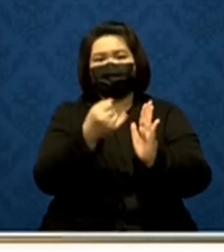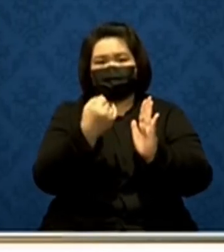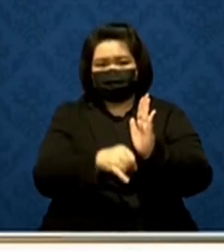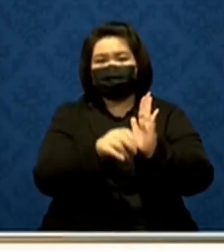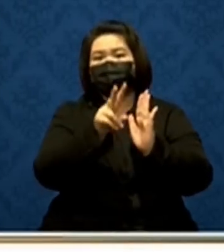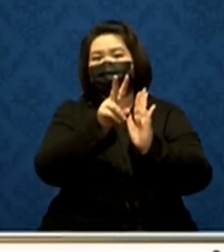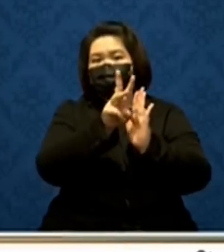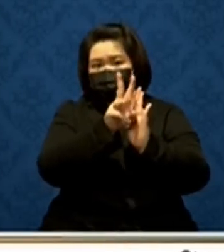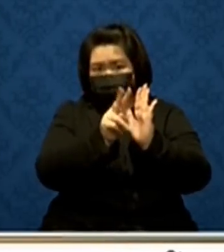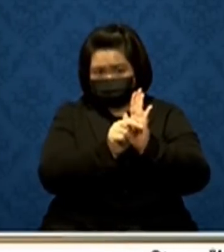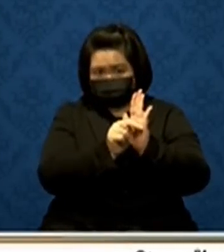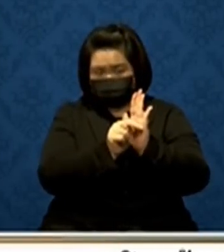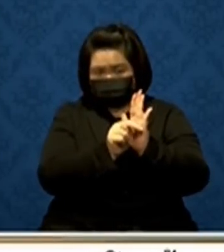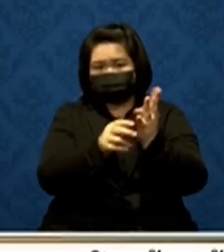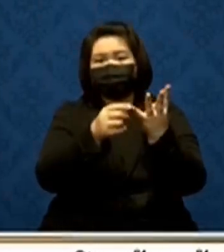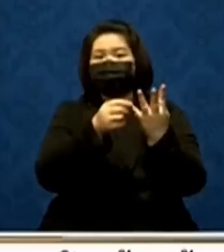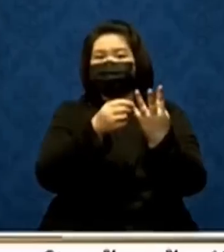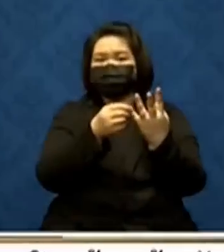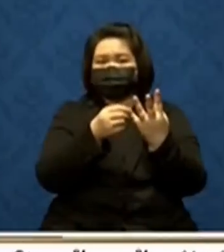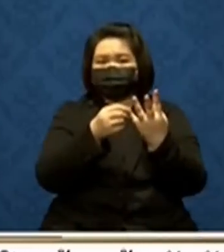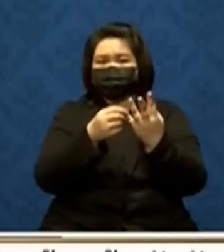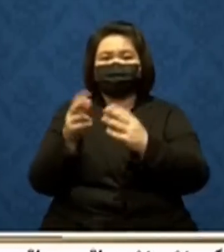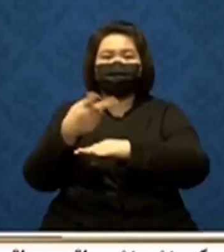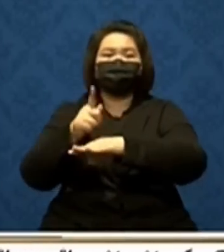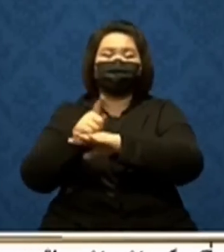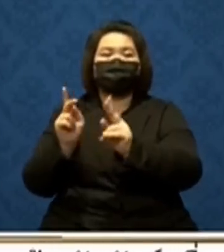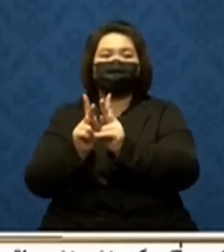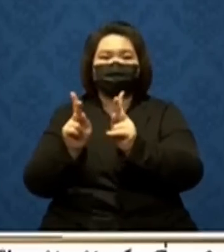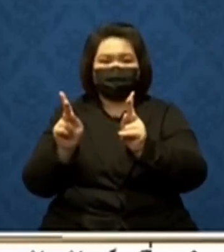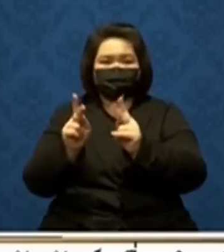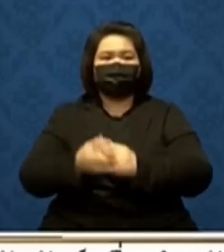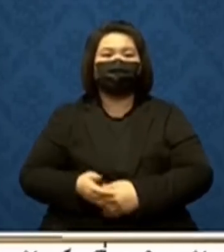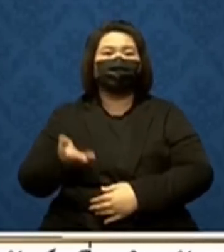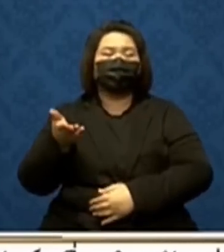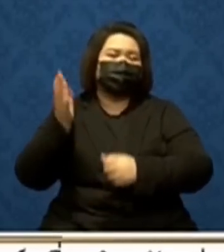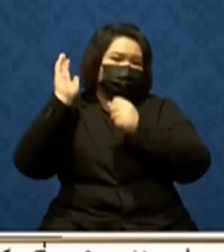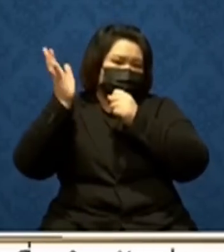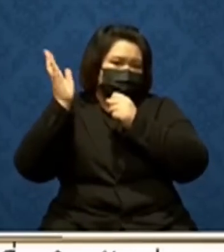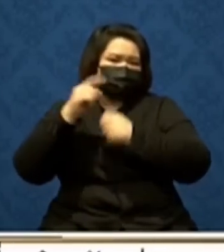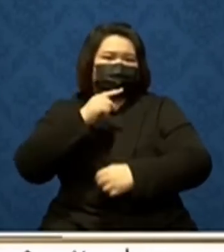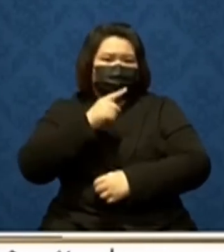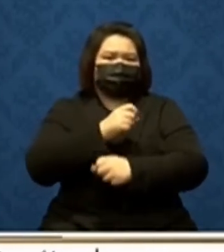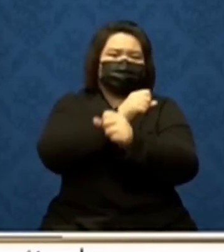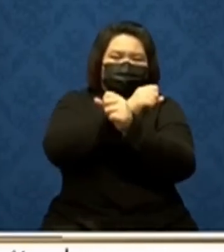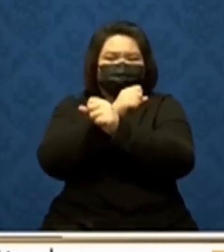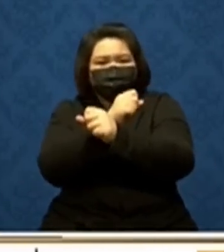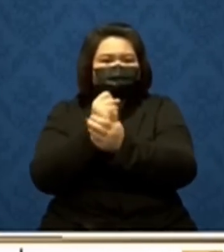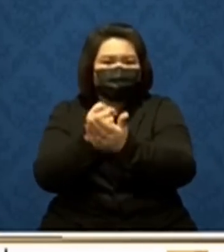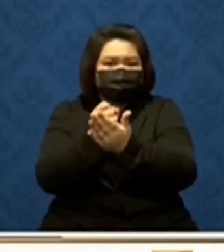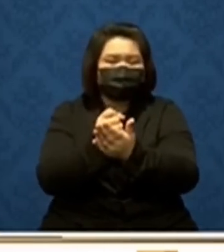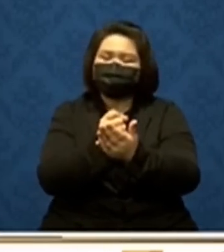แล้วก็เพิ่มมาอีกคนนึงคือประธานบอร์ดที่ท่านอภิปรายตะกี้ว่าพยายามปกป้องนั่นแหละครับ